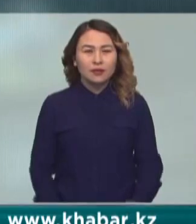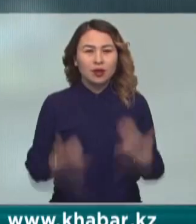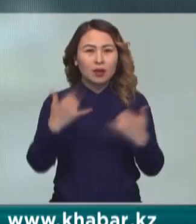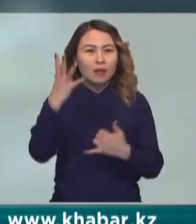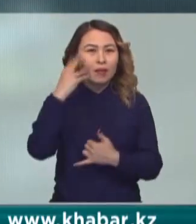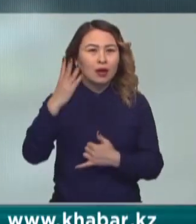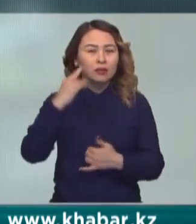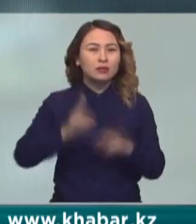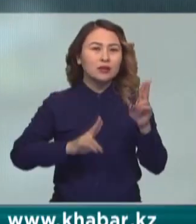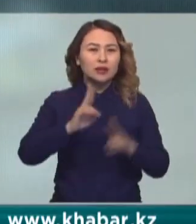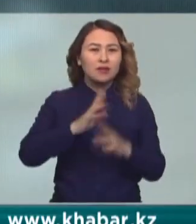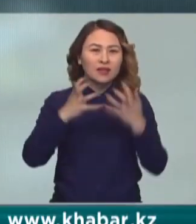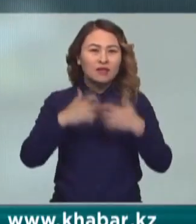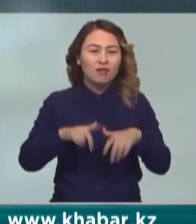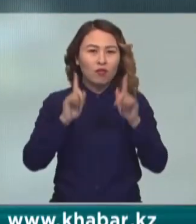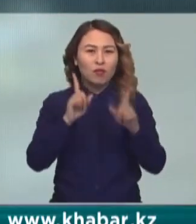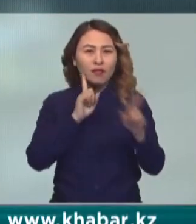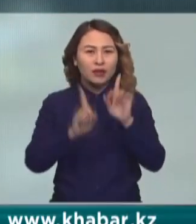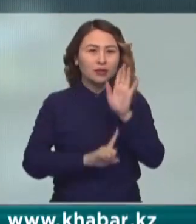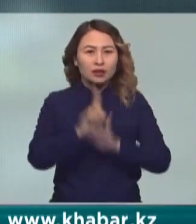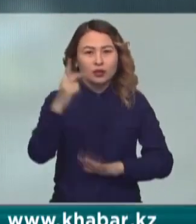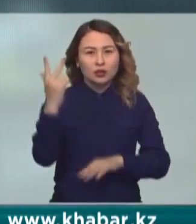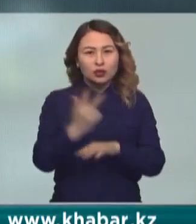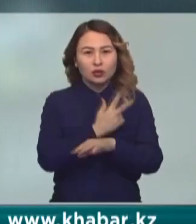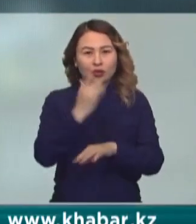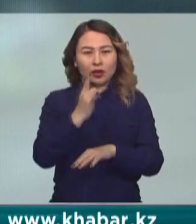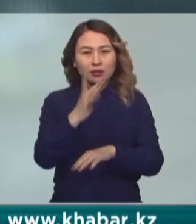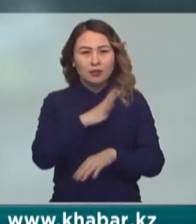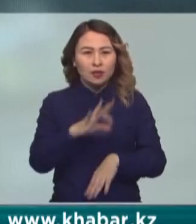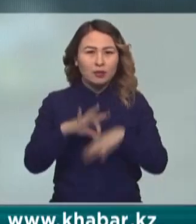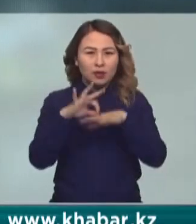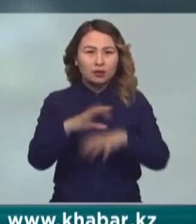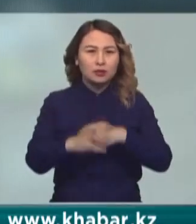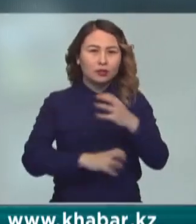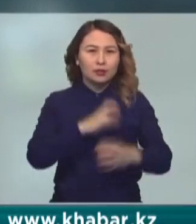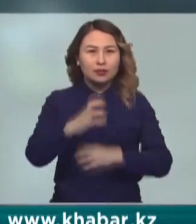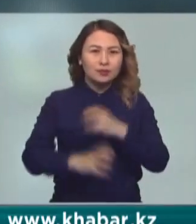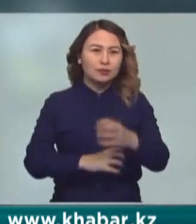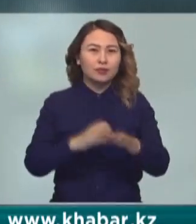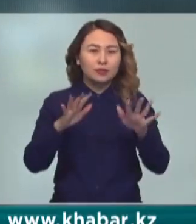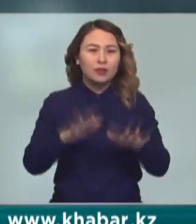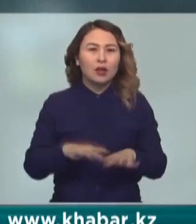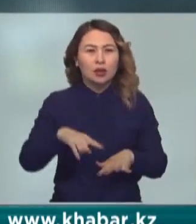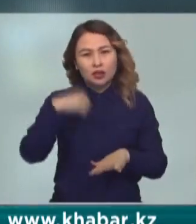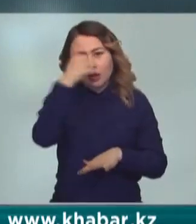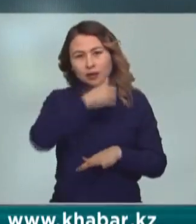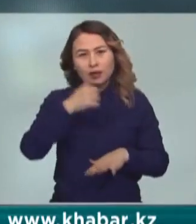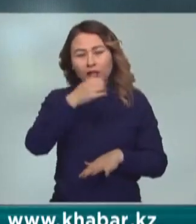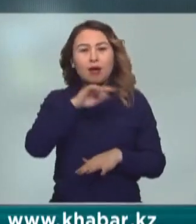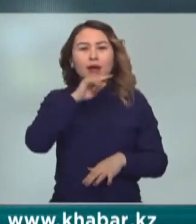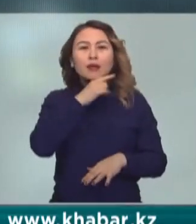Бүгін Алматыда дәстүрлі цифрлық форум басталды. Осымен үшінші мәрте өртіп отырған халықаралық шара биыл